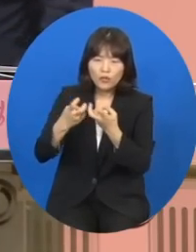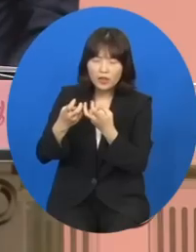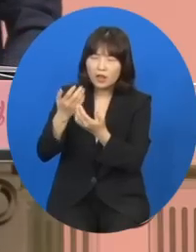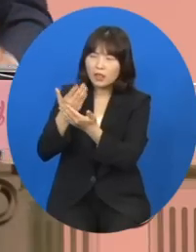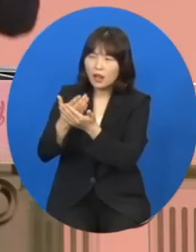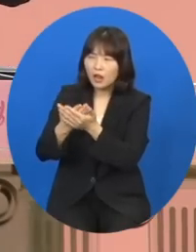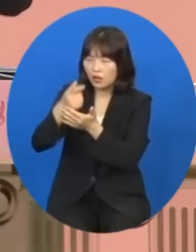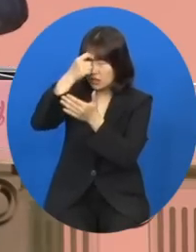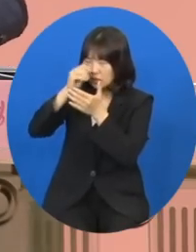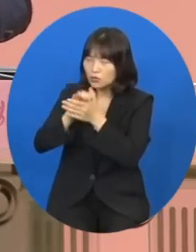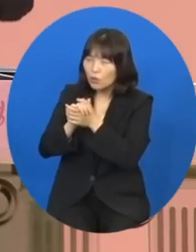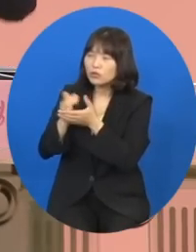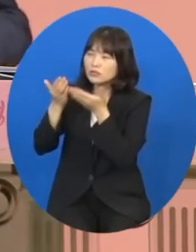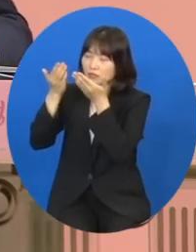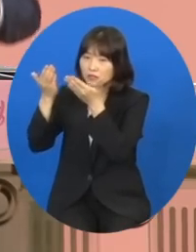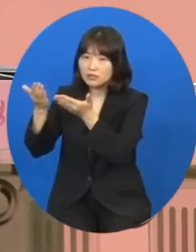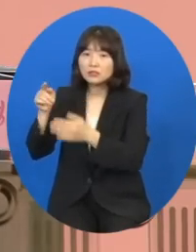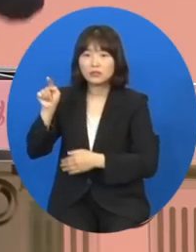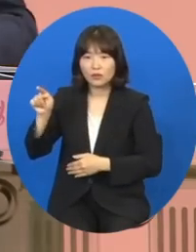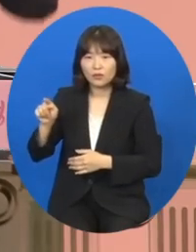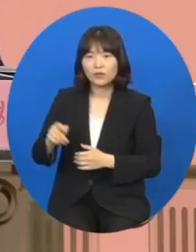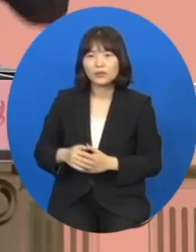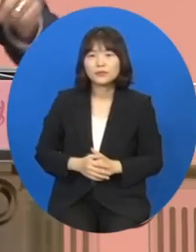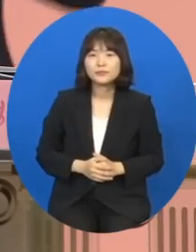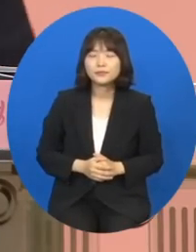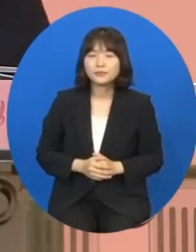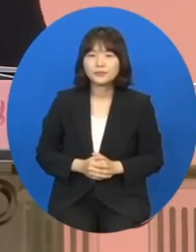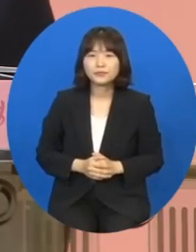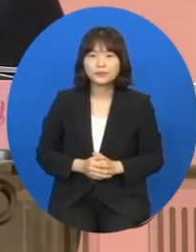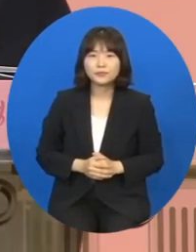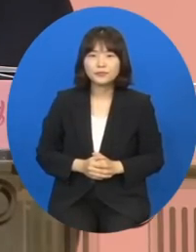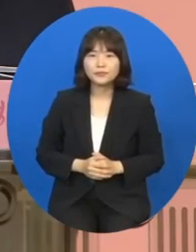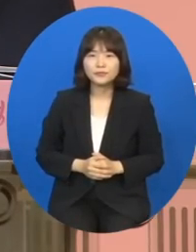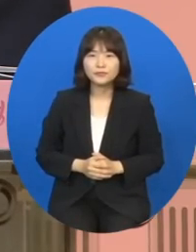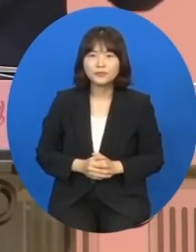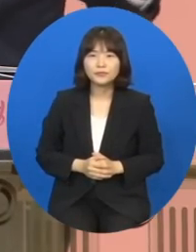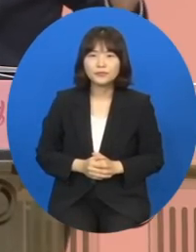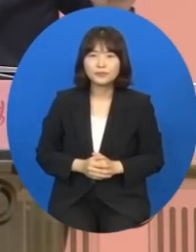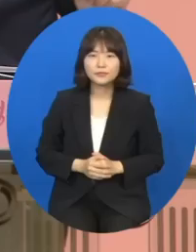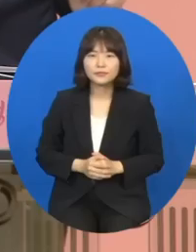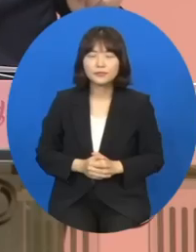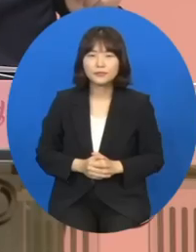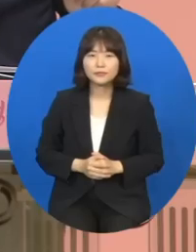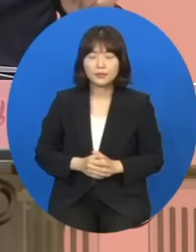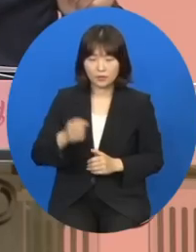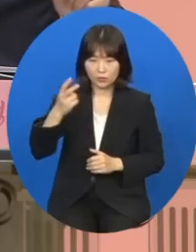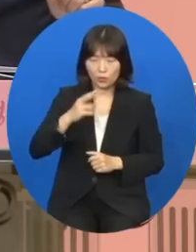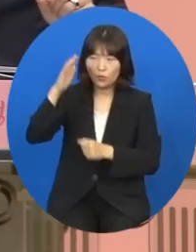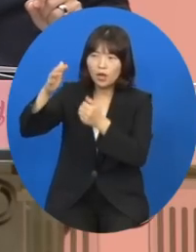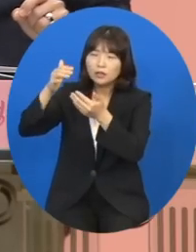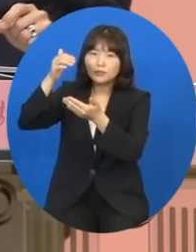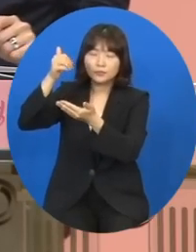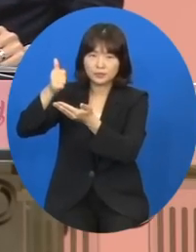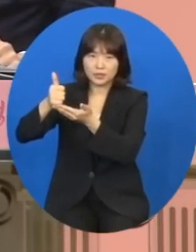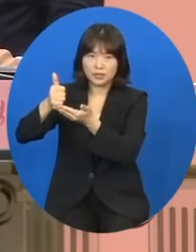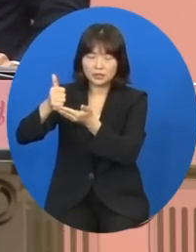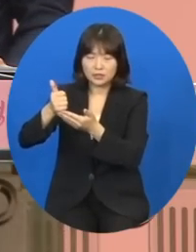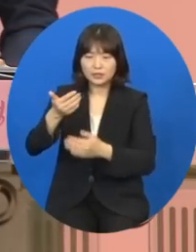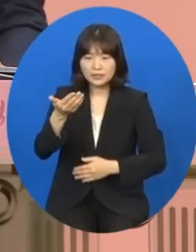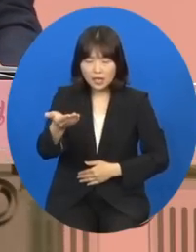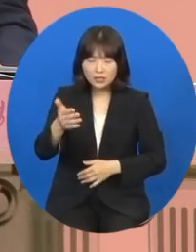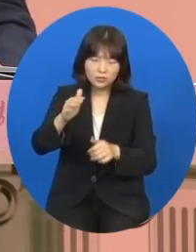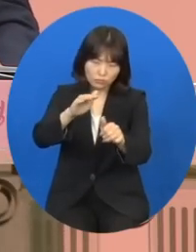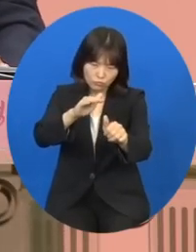구하는 것 없어 위와 의생 대가 래커 nud 우선 팽이 어서요 그리고 하나님께서 당신을